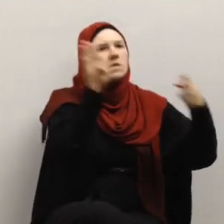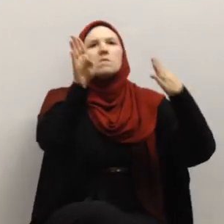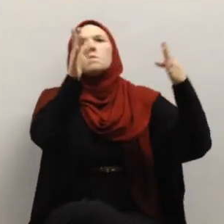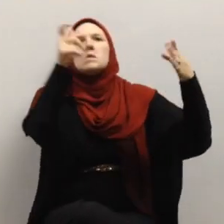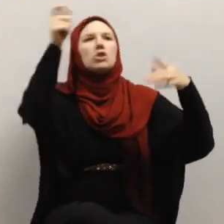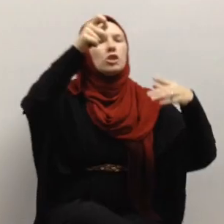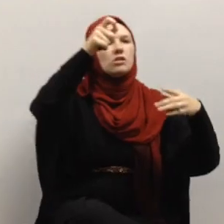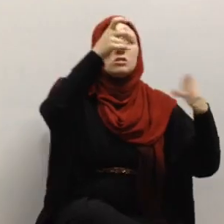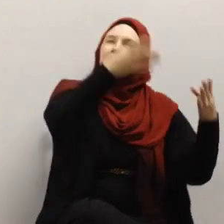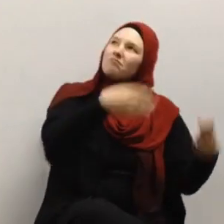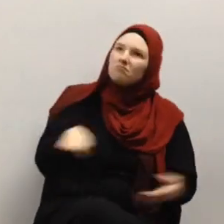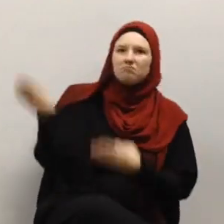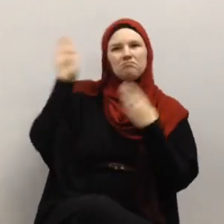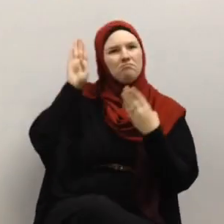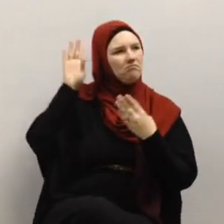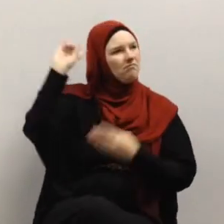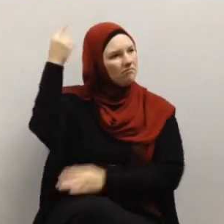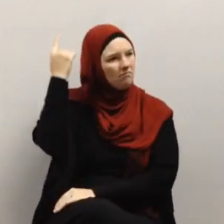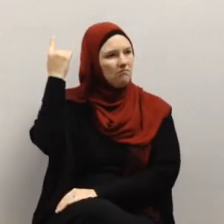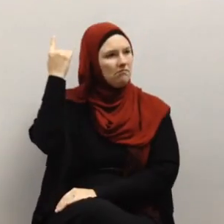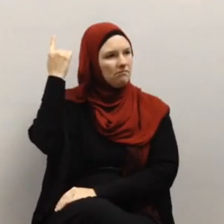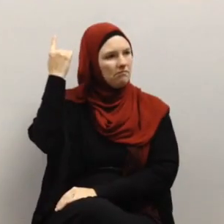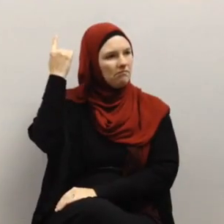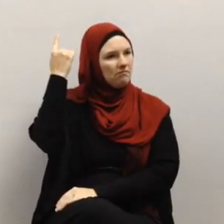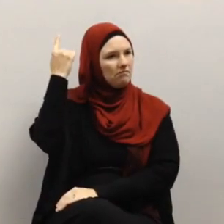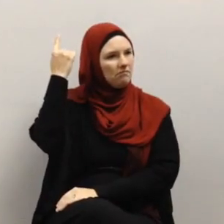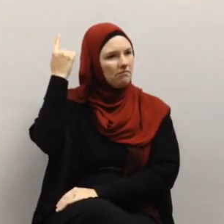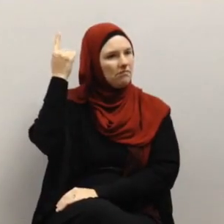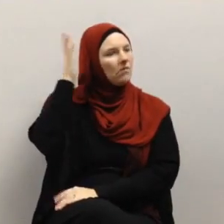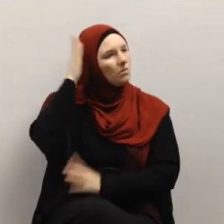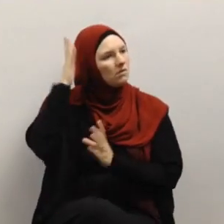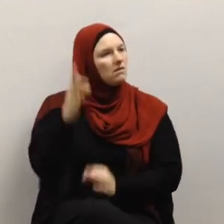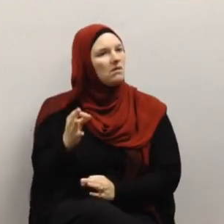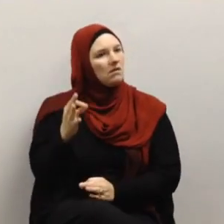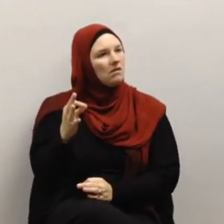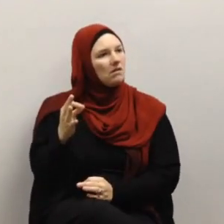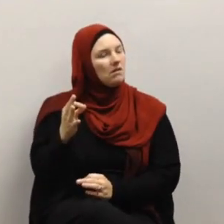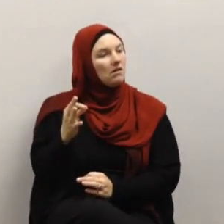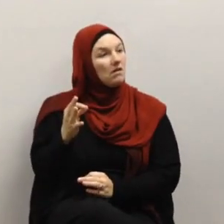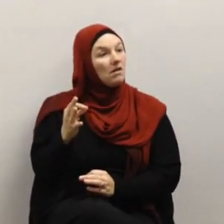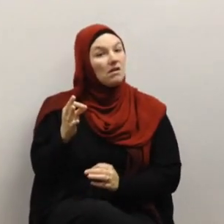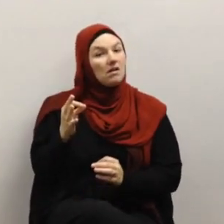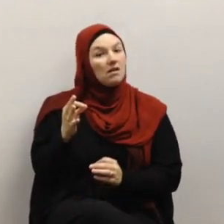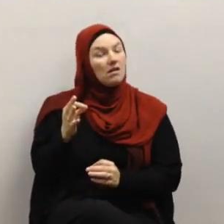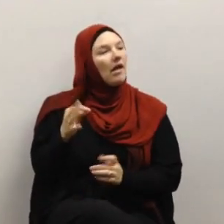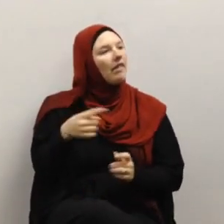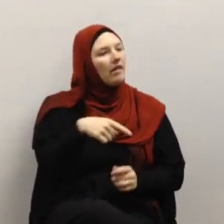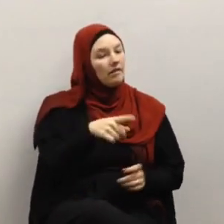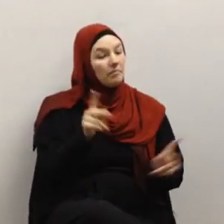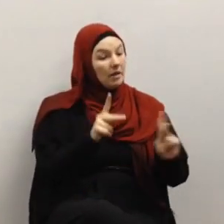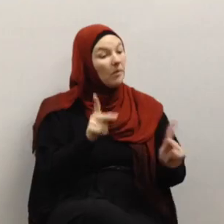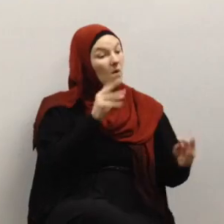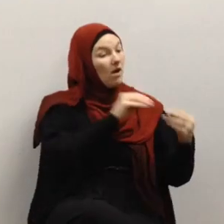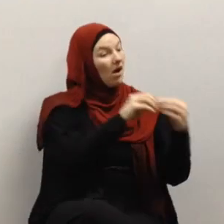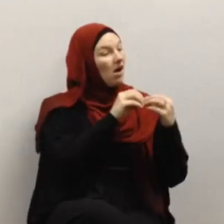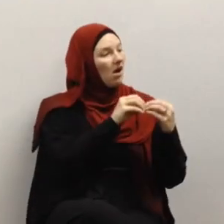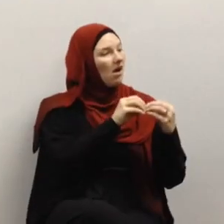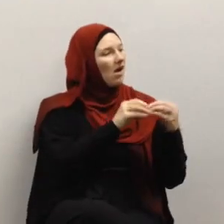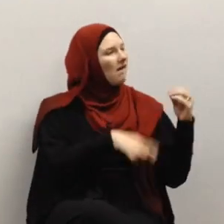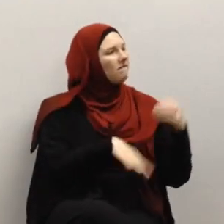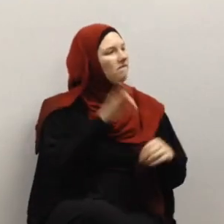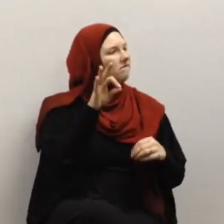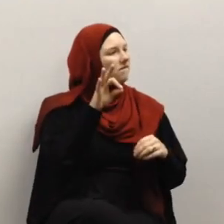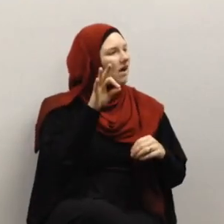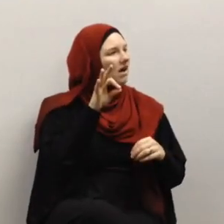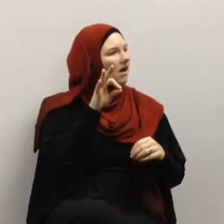فِي أَنفُسِهِمْ حَرَجًا. They find no qualm in their heart. They don't even have to